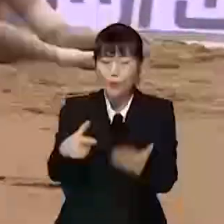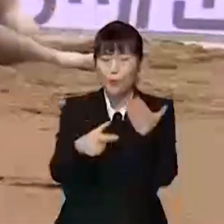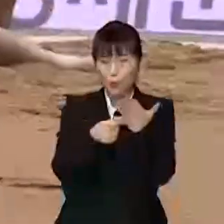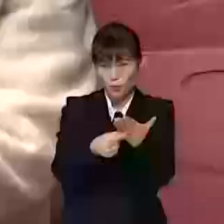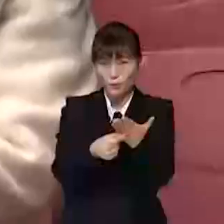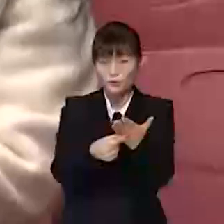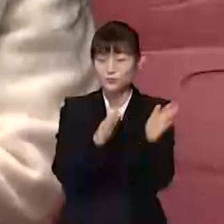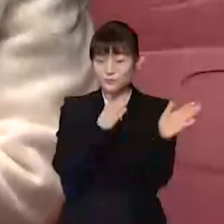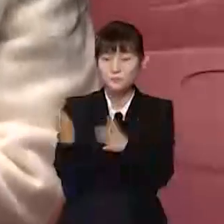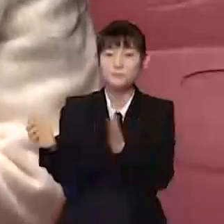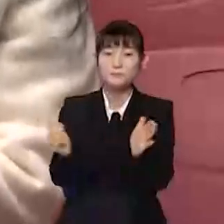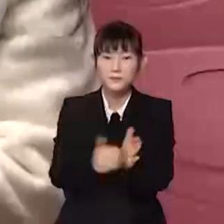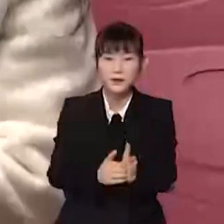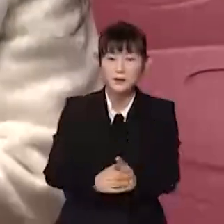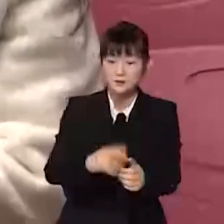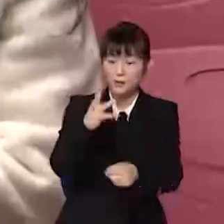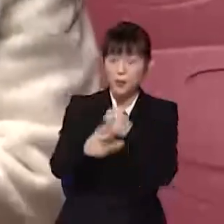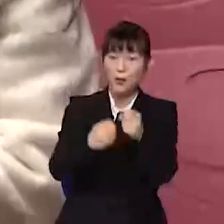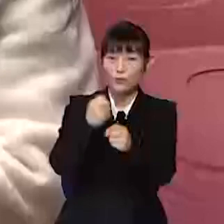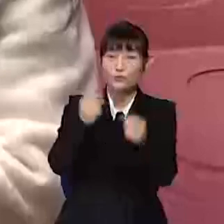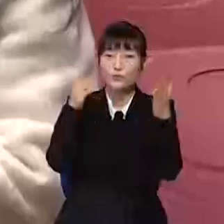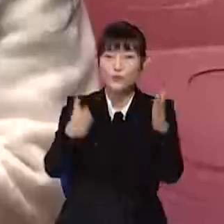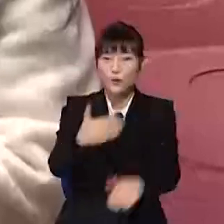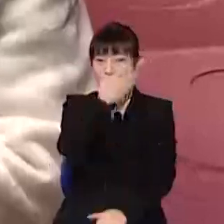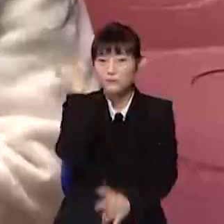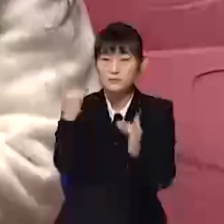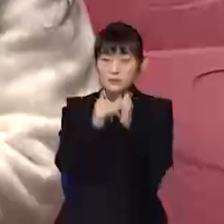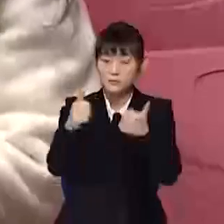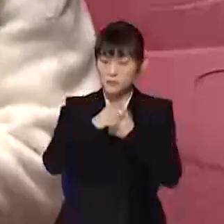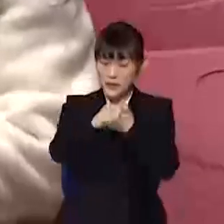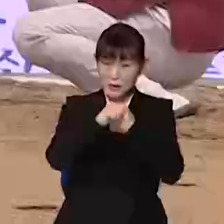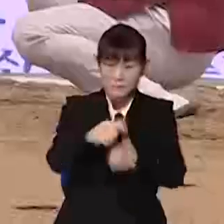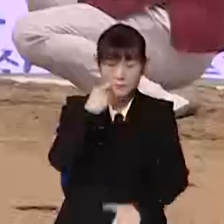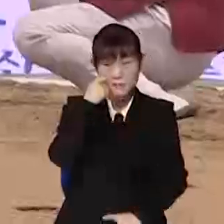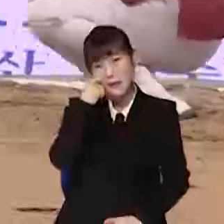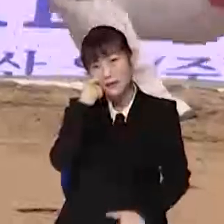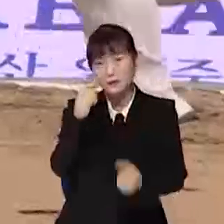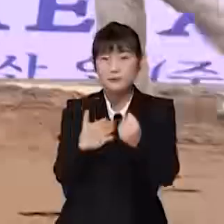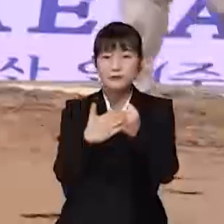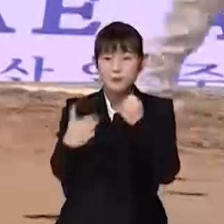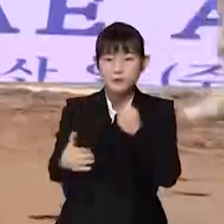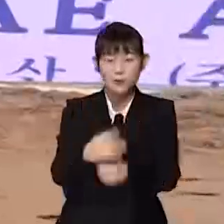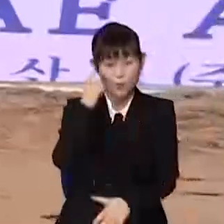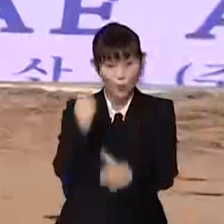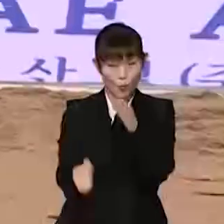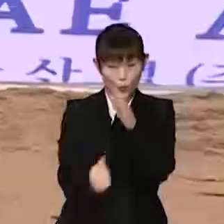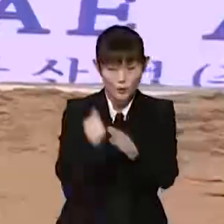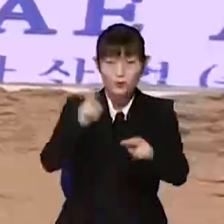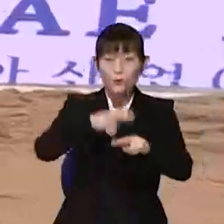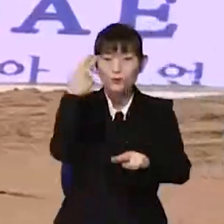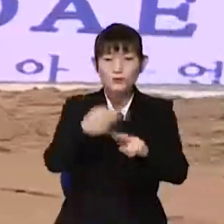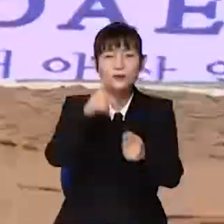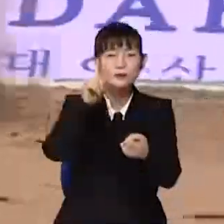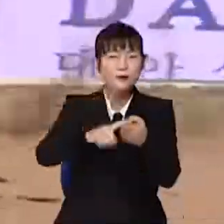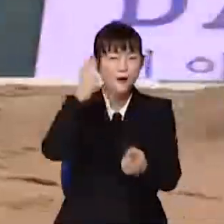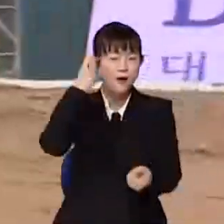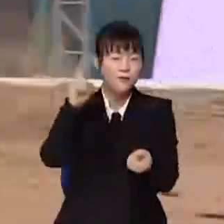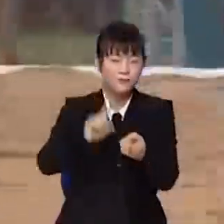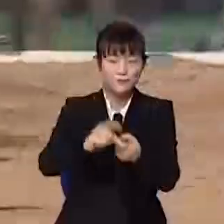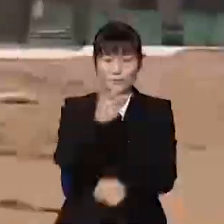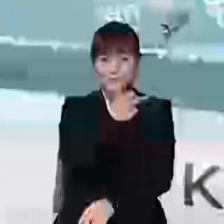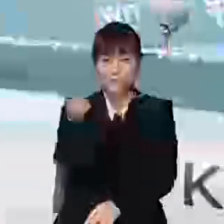겁니다. 최근 몇 년 사이 젊은 층에게도 씨름이 인기를 얻다 보니 색다른 답례품에 대한 관심도